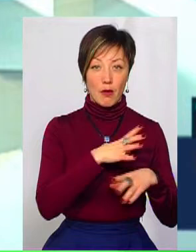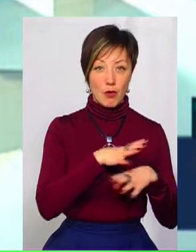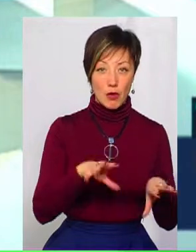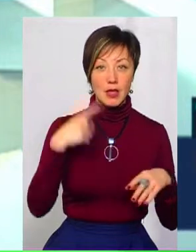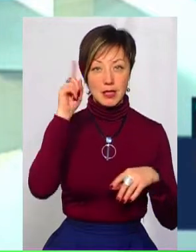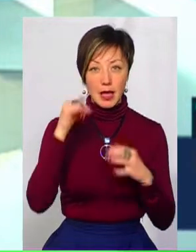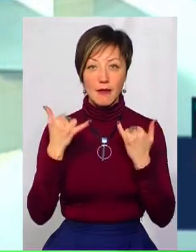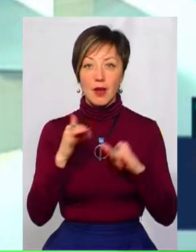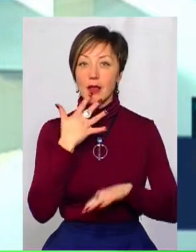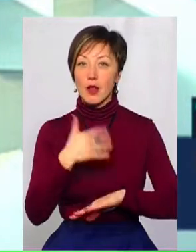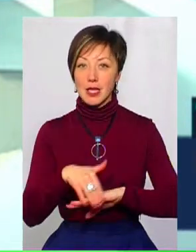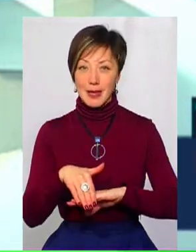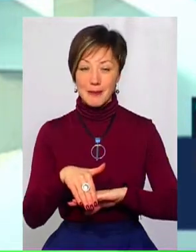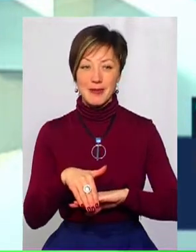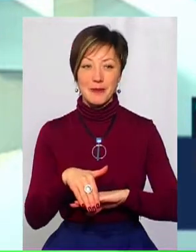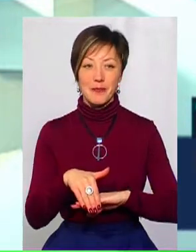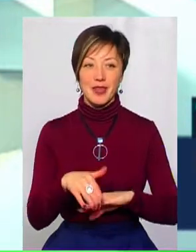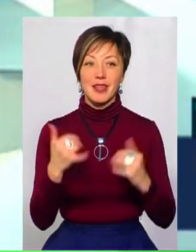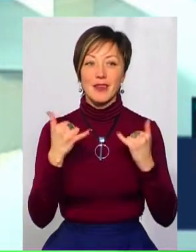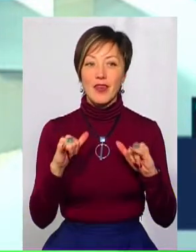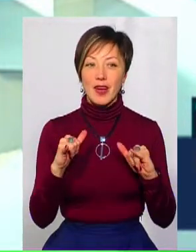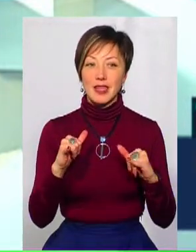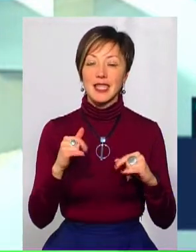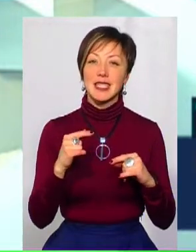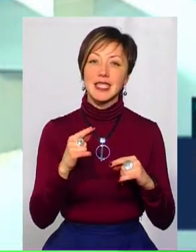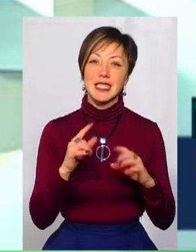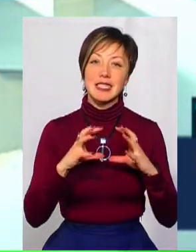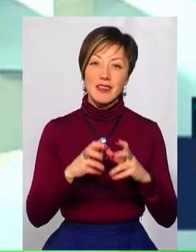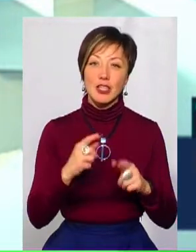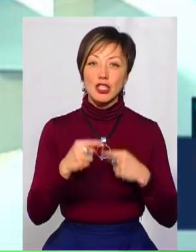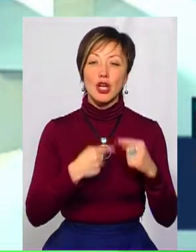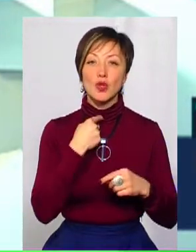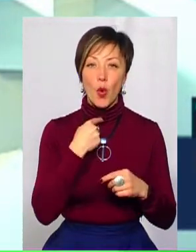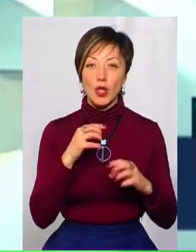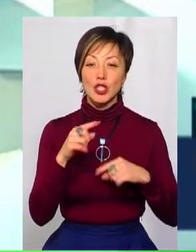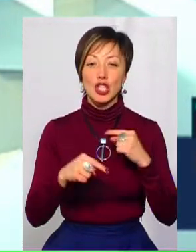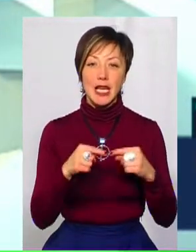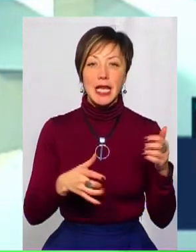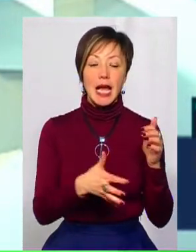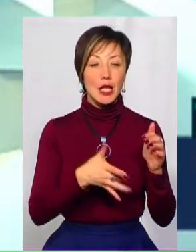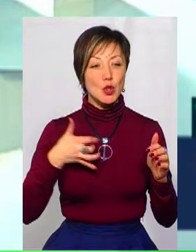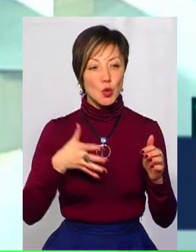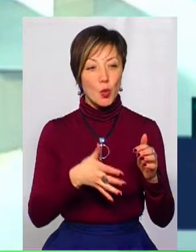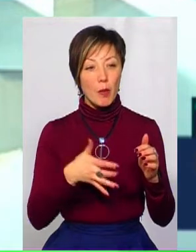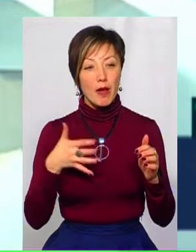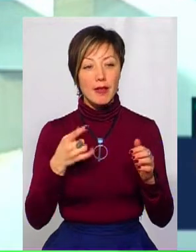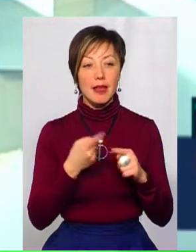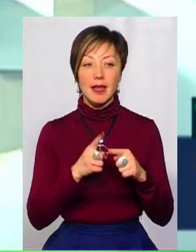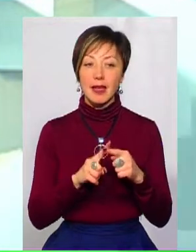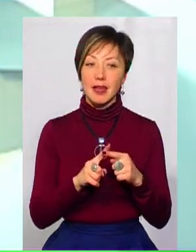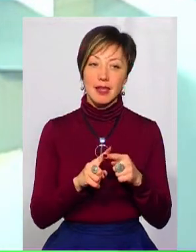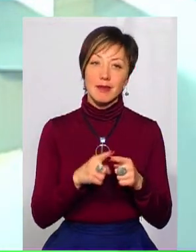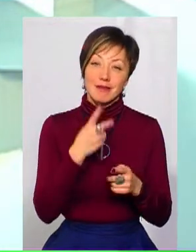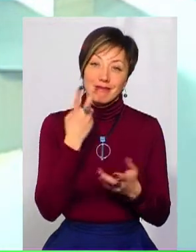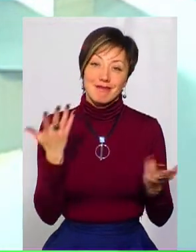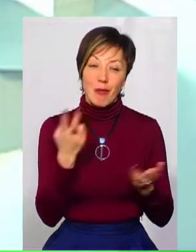дивувати іноземців, як можна здивувати цілий світ через свій голос і через інструмент, і, в, не знаю,